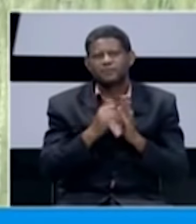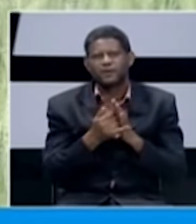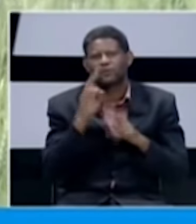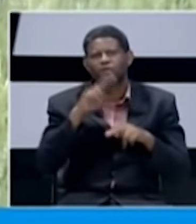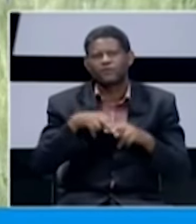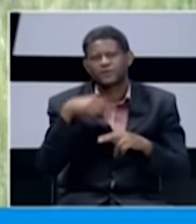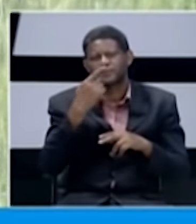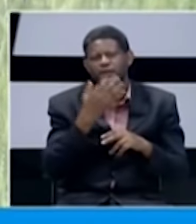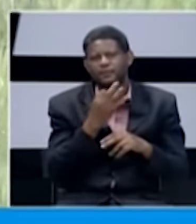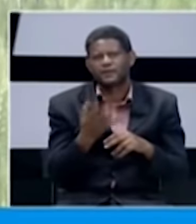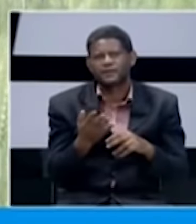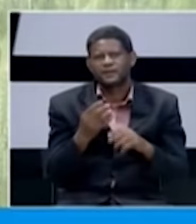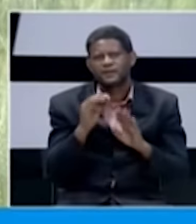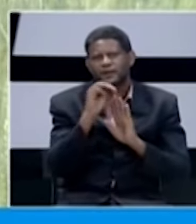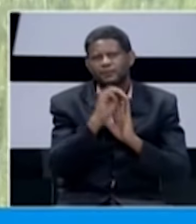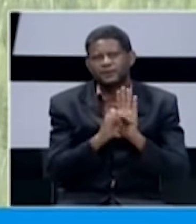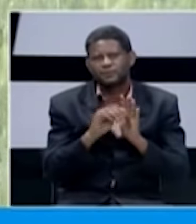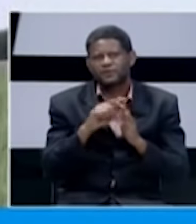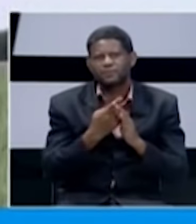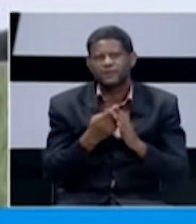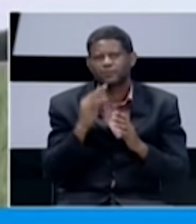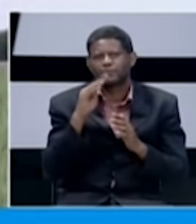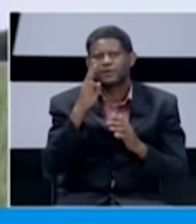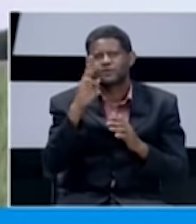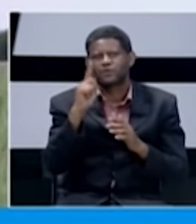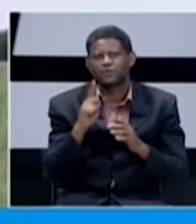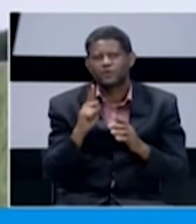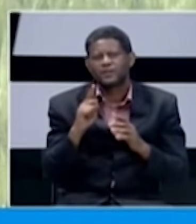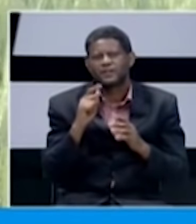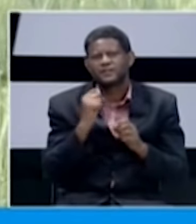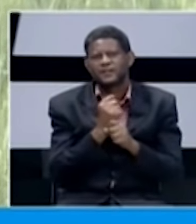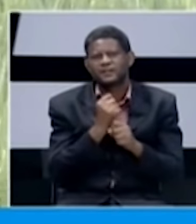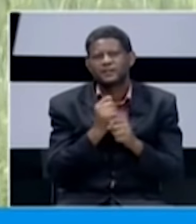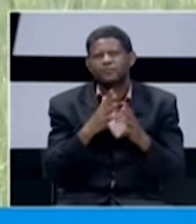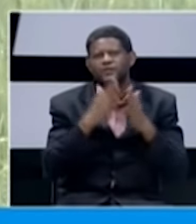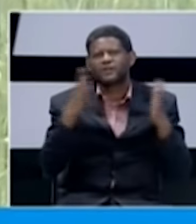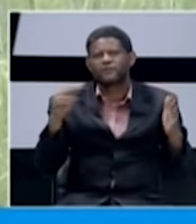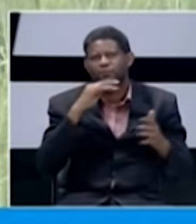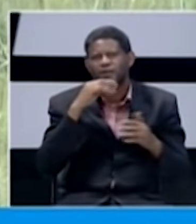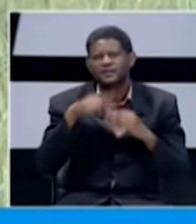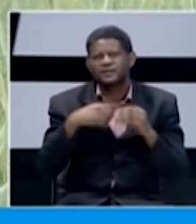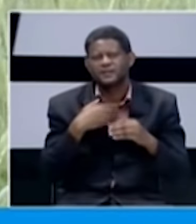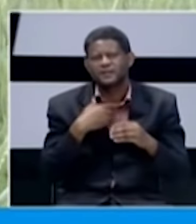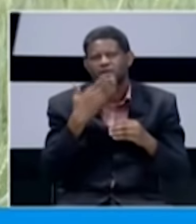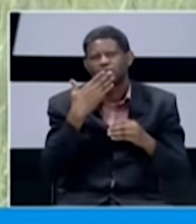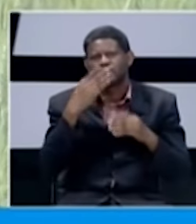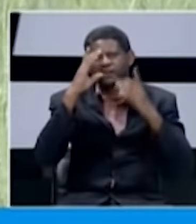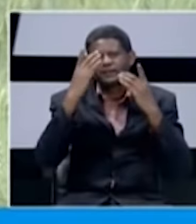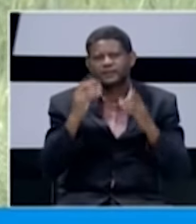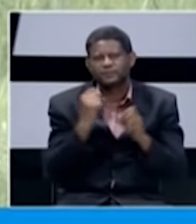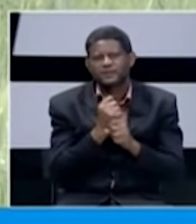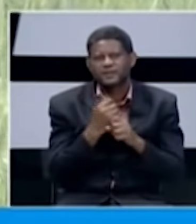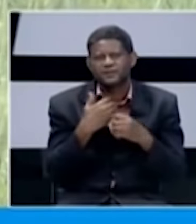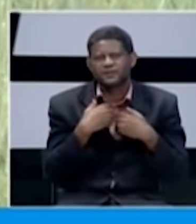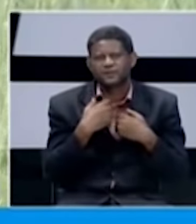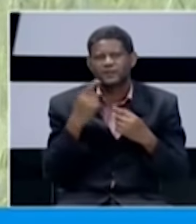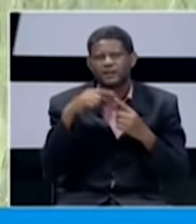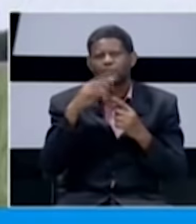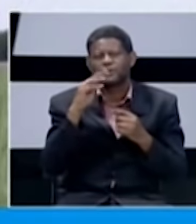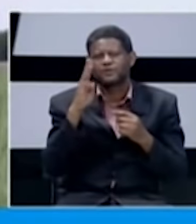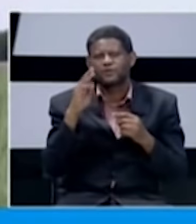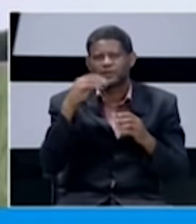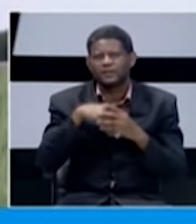كابت كنت جميرنا خا يافتنا مصنا صرحتنا بسفح زلنا ماي. صبونا خرمتون سلا زلنا يا لا مصنا صرحت خنقتي خمز لنا ايتو تلمحجنا